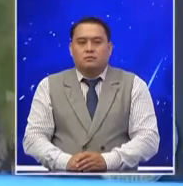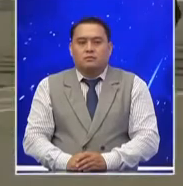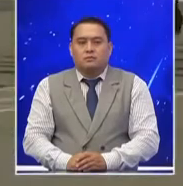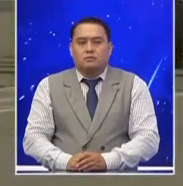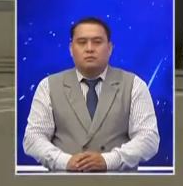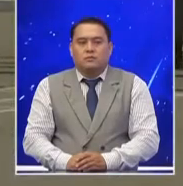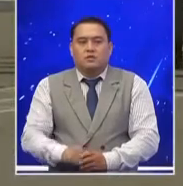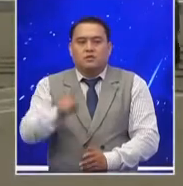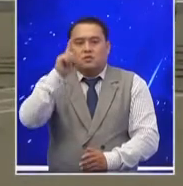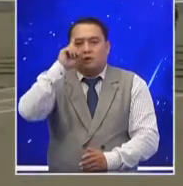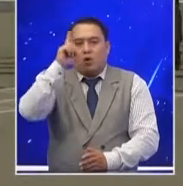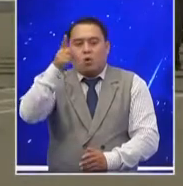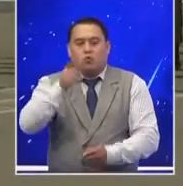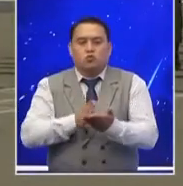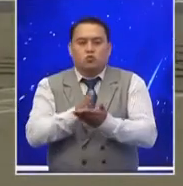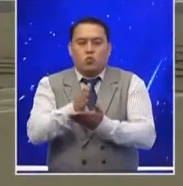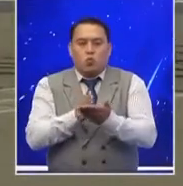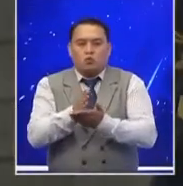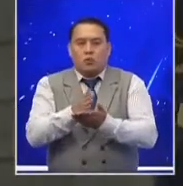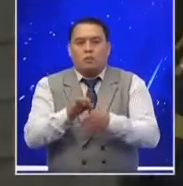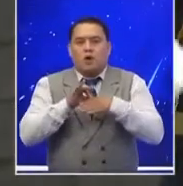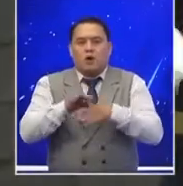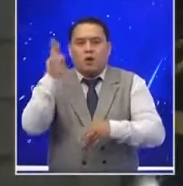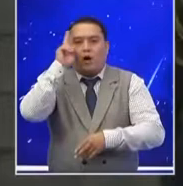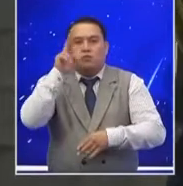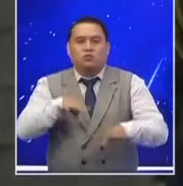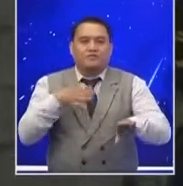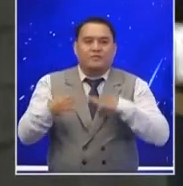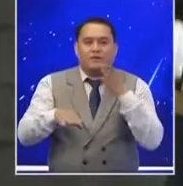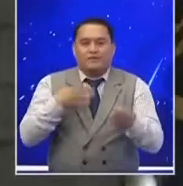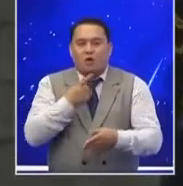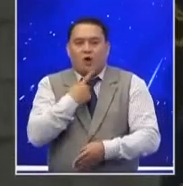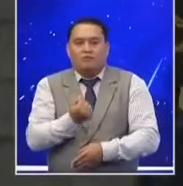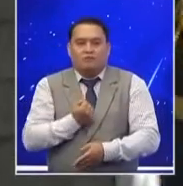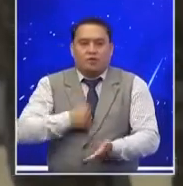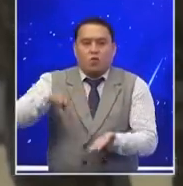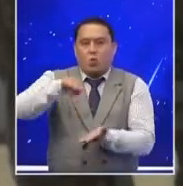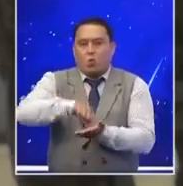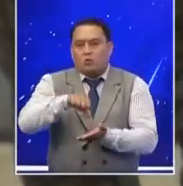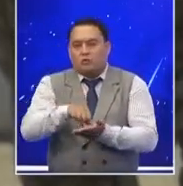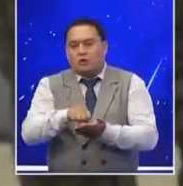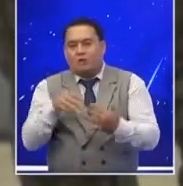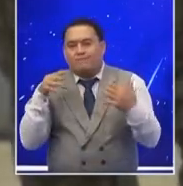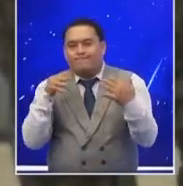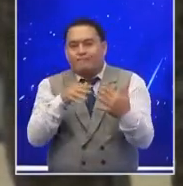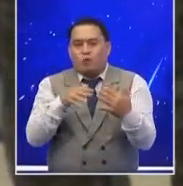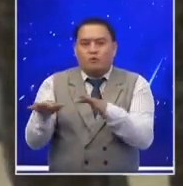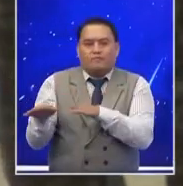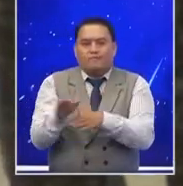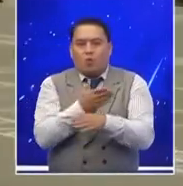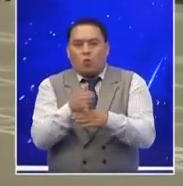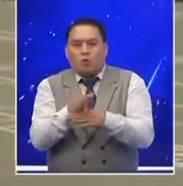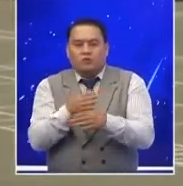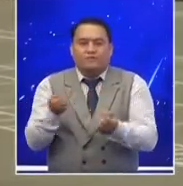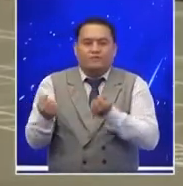За год службы новоиспеченные десантники проходят курс общей войсковой подготовки. Участие в полевых выходах, боевых стрельбах, обучаются